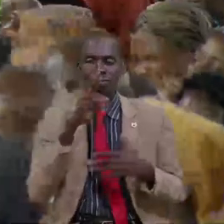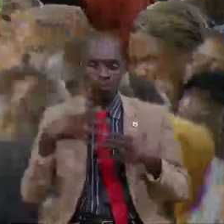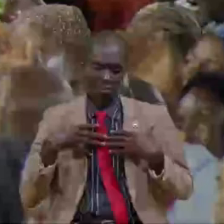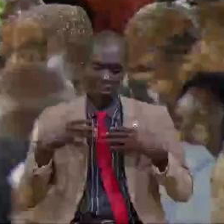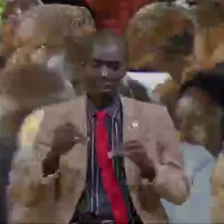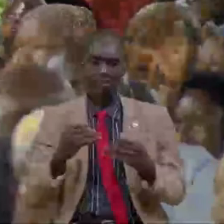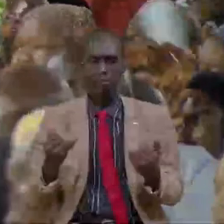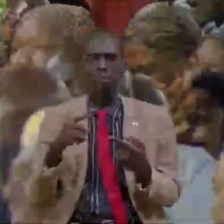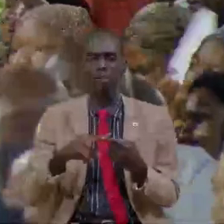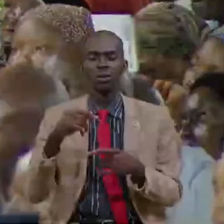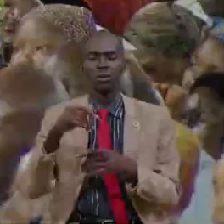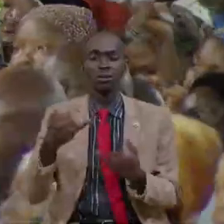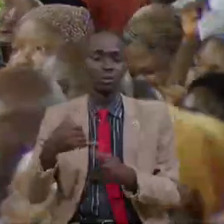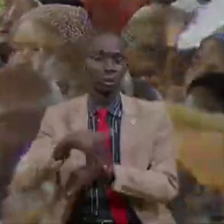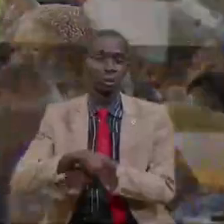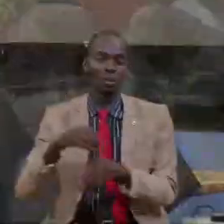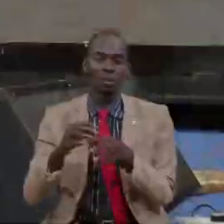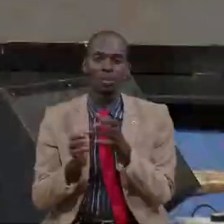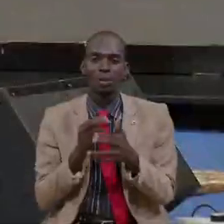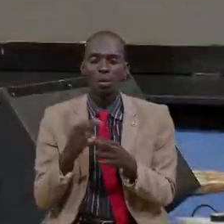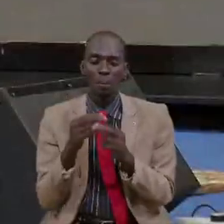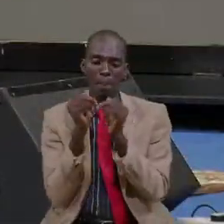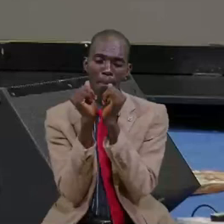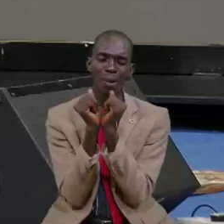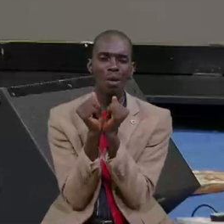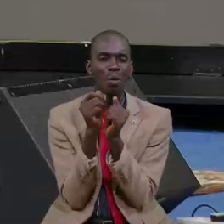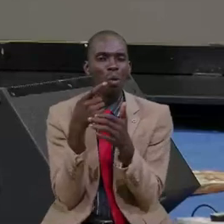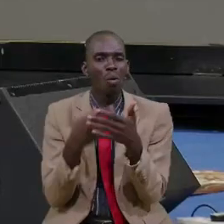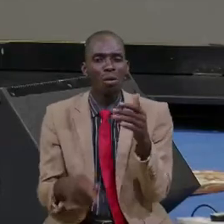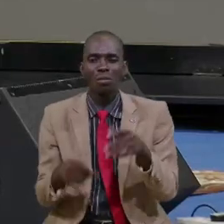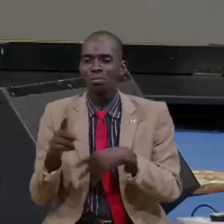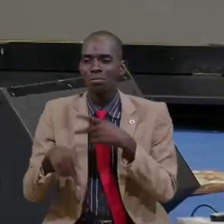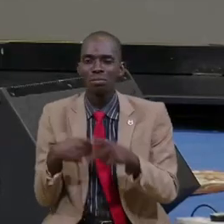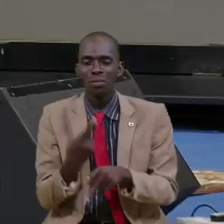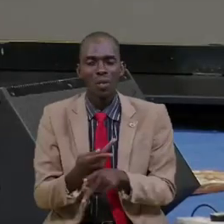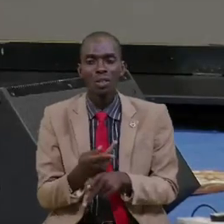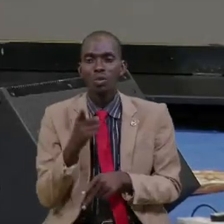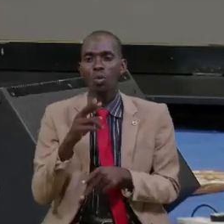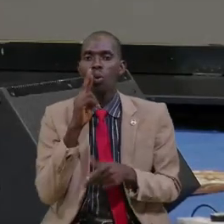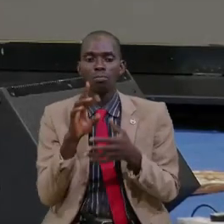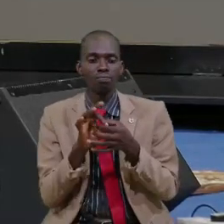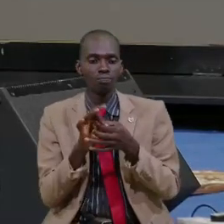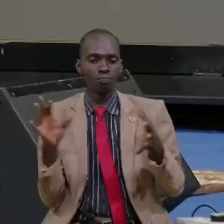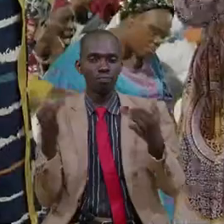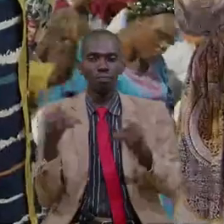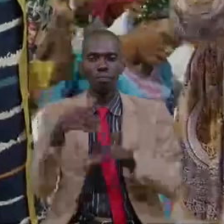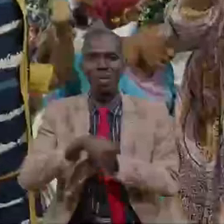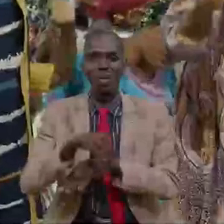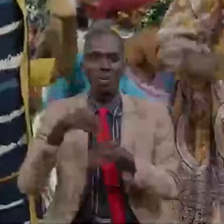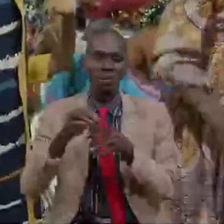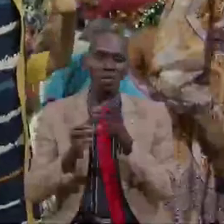es guéri ce soir. Lien, toute forme de lien, tu es délié ce soir au nom